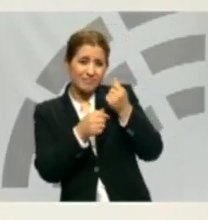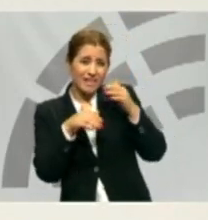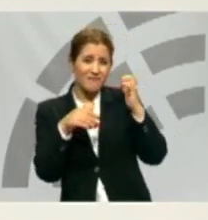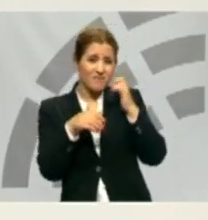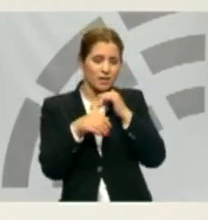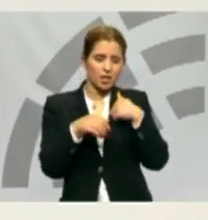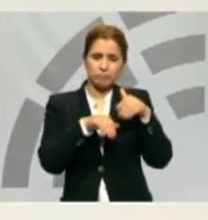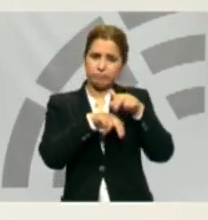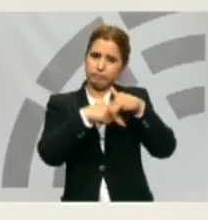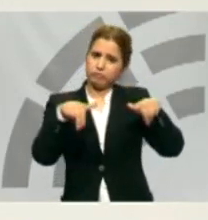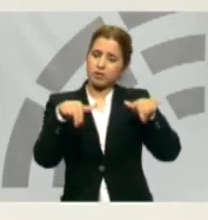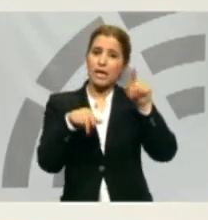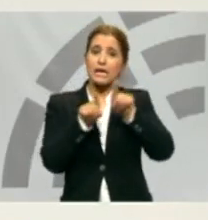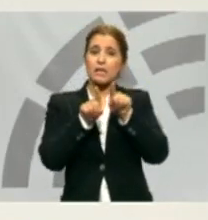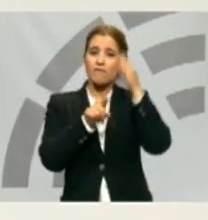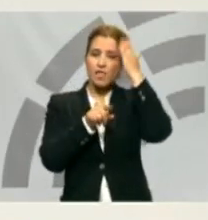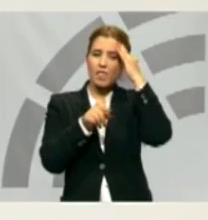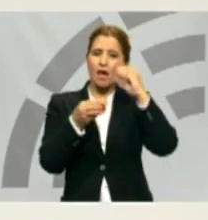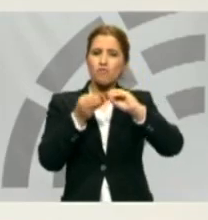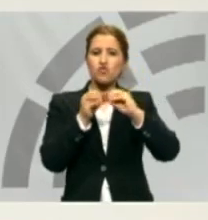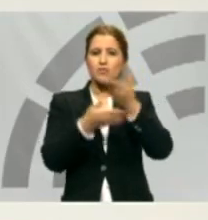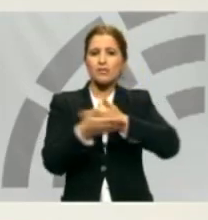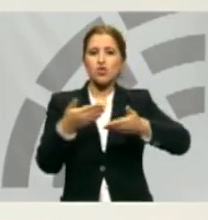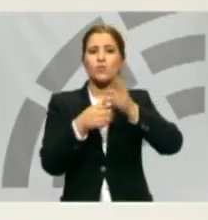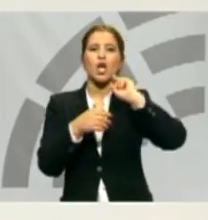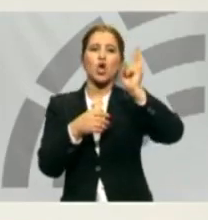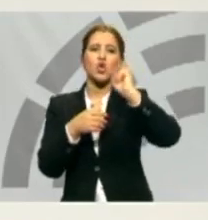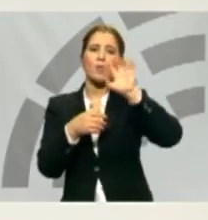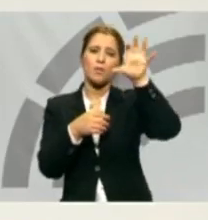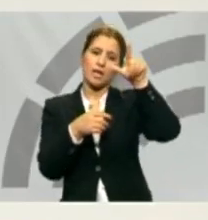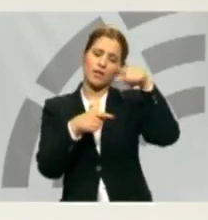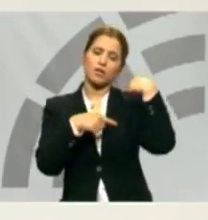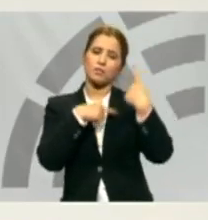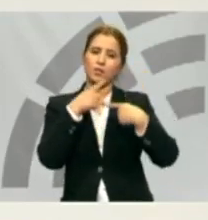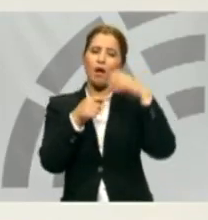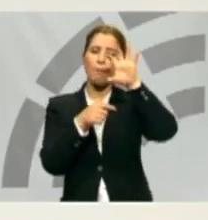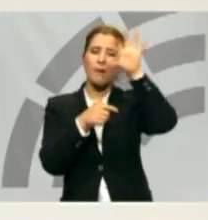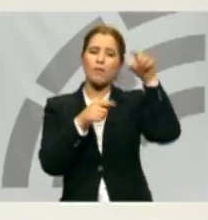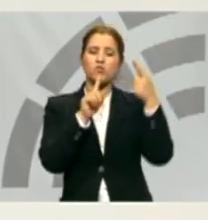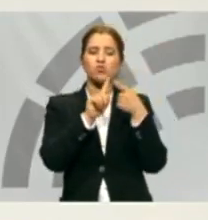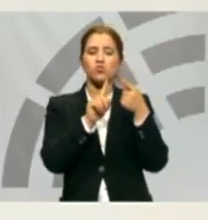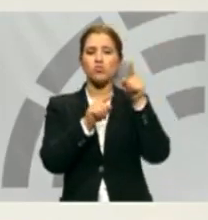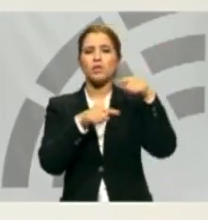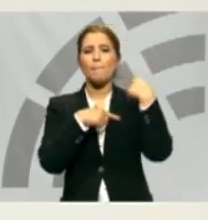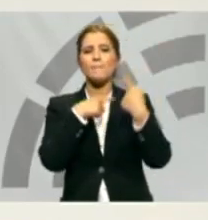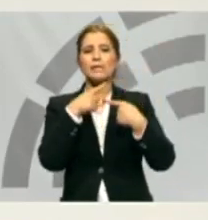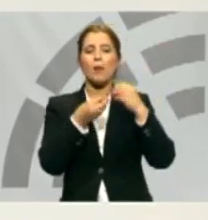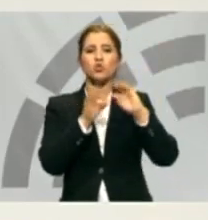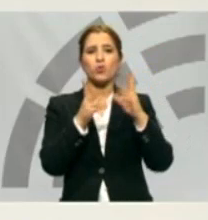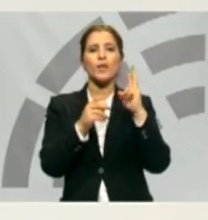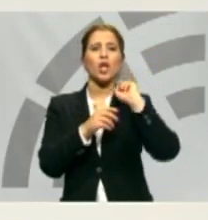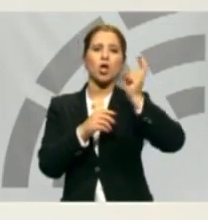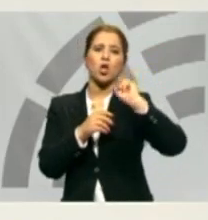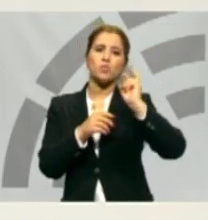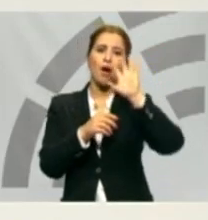ولخاطر بلال الحمدي يعرف ايش معناها وضعيه نقل كارثيه في كل حمديه وخاصه في سيدي فرج واوزنا والطيب المهيري